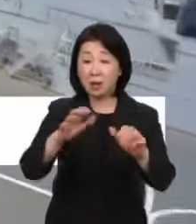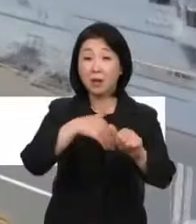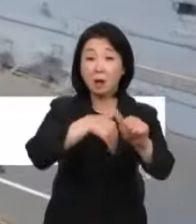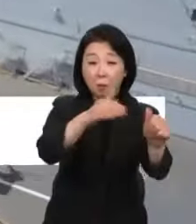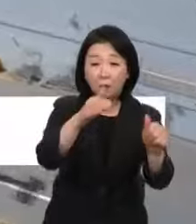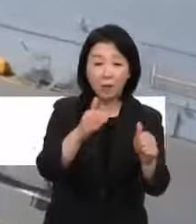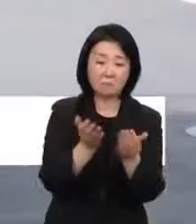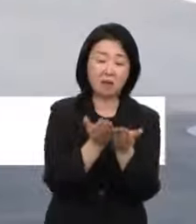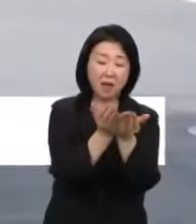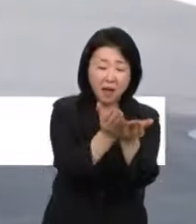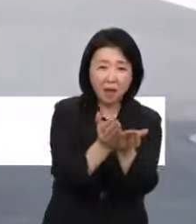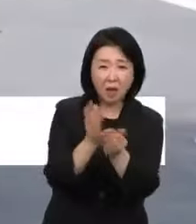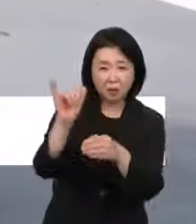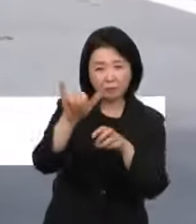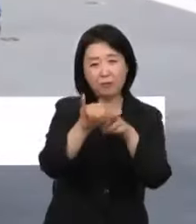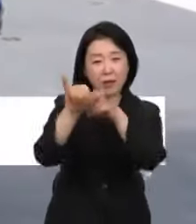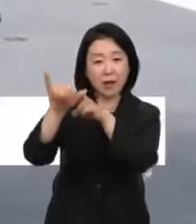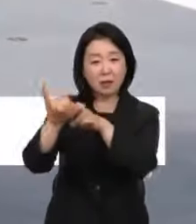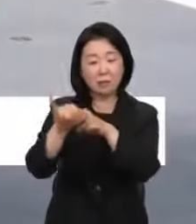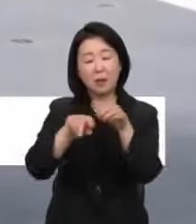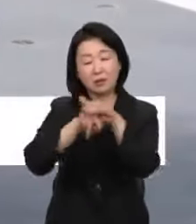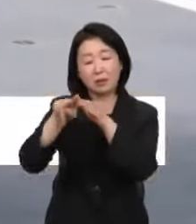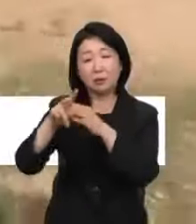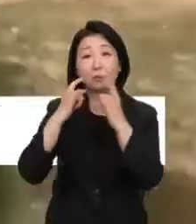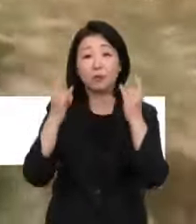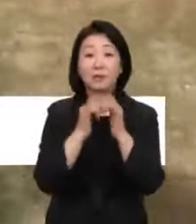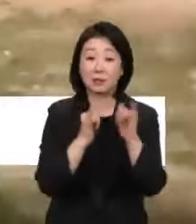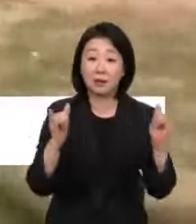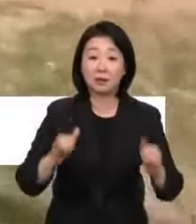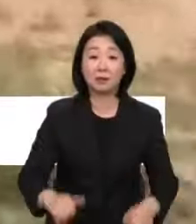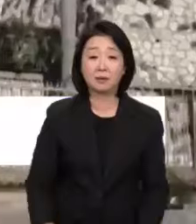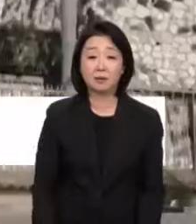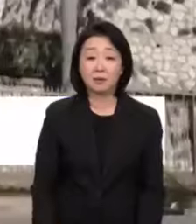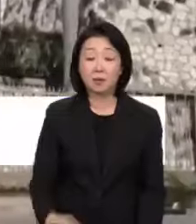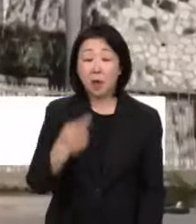군함을 타고 탈출길에 오른 프랑스 국민들입니다.